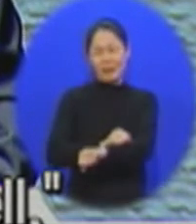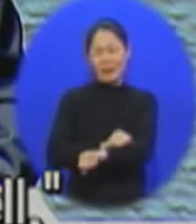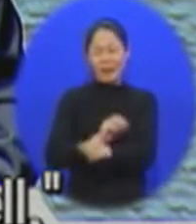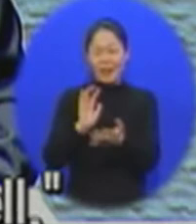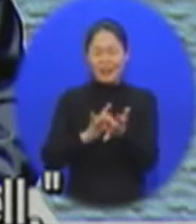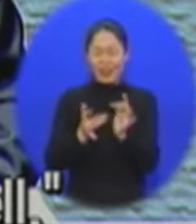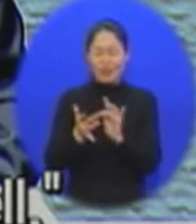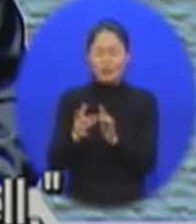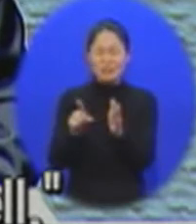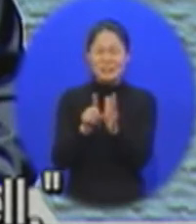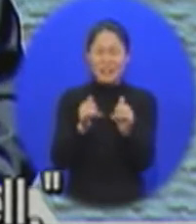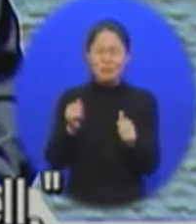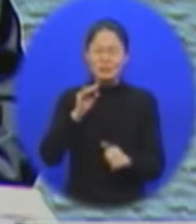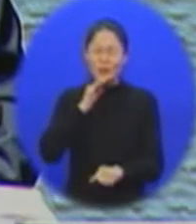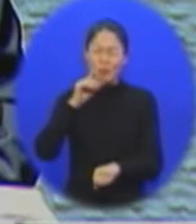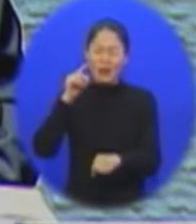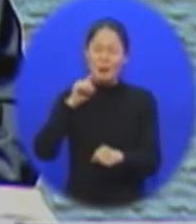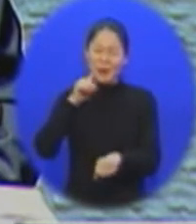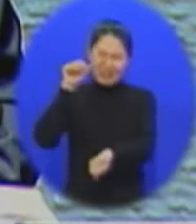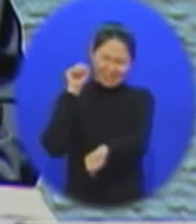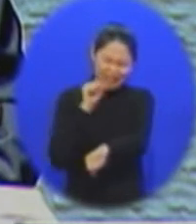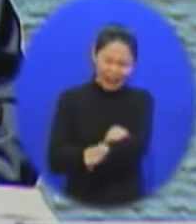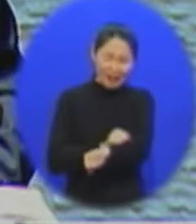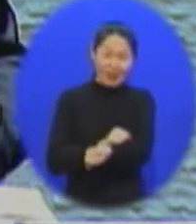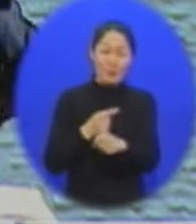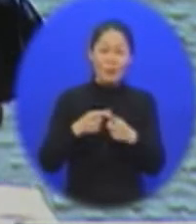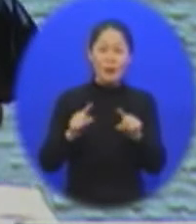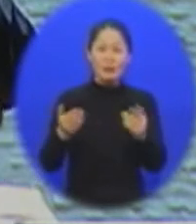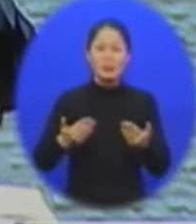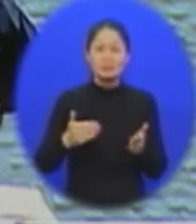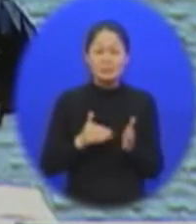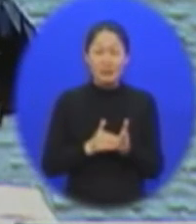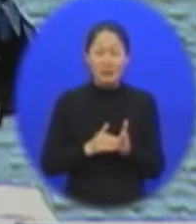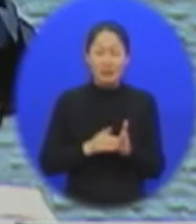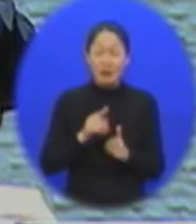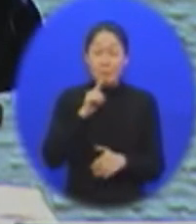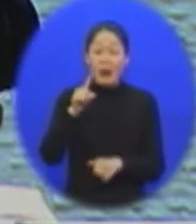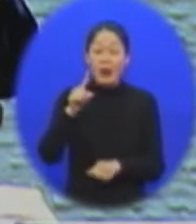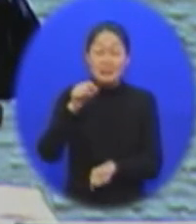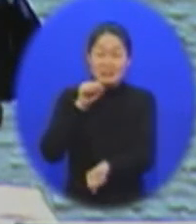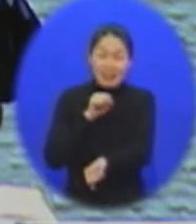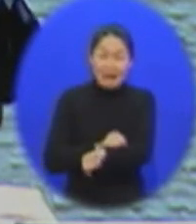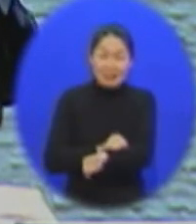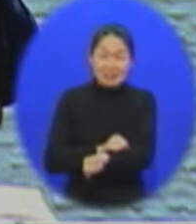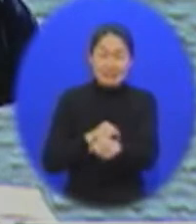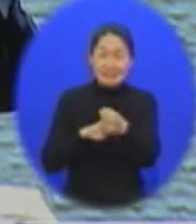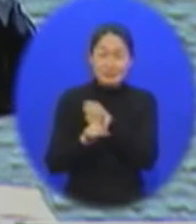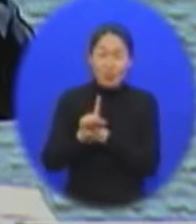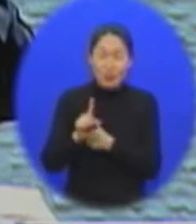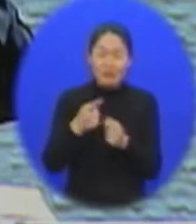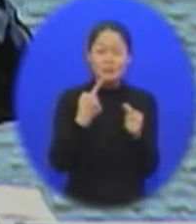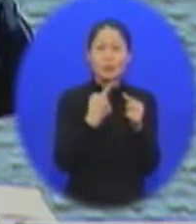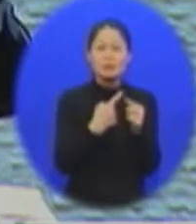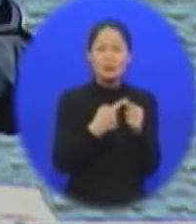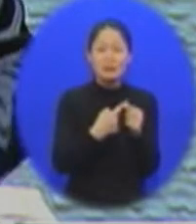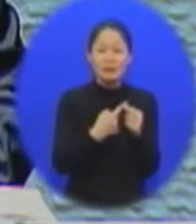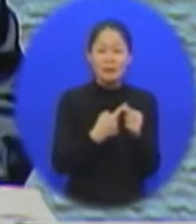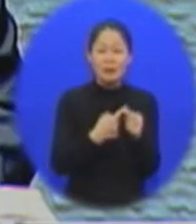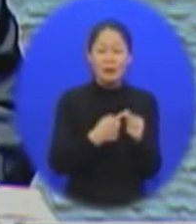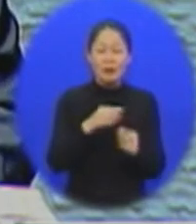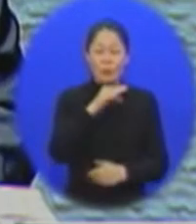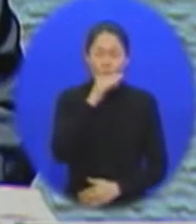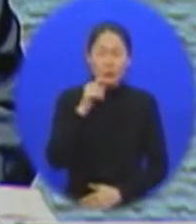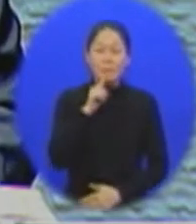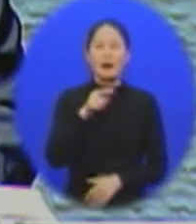들 말은 잘해 이런 경우가 받아요 마른 자리 라는 많은 두 가지 의미가 있는데 하나는 옳은 말을